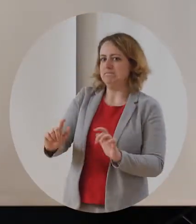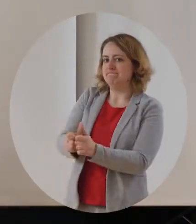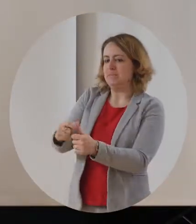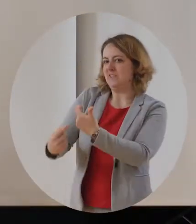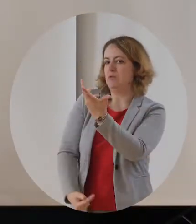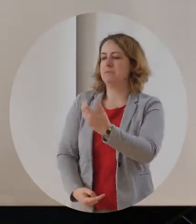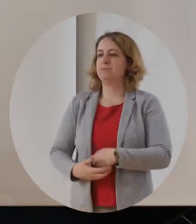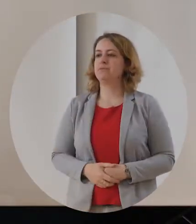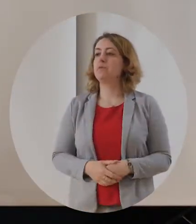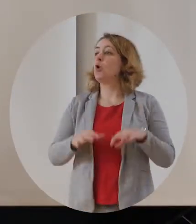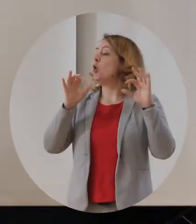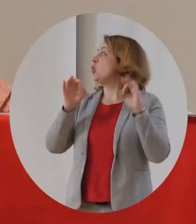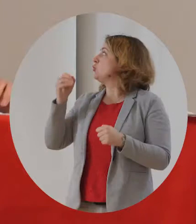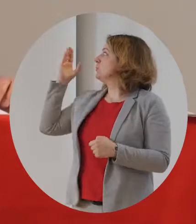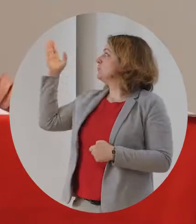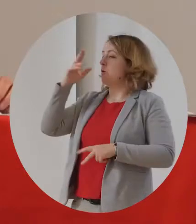PowerPoint, on va se